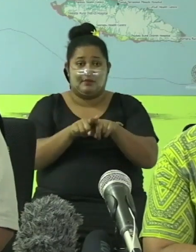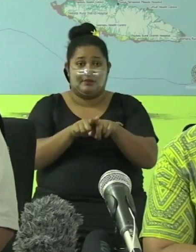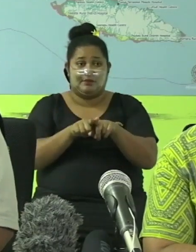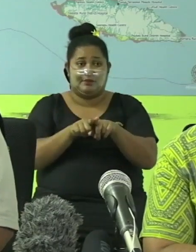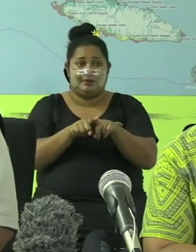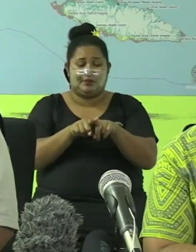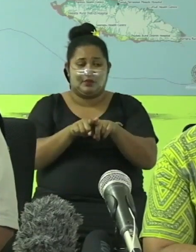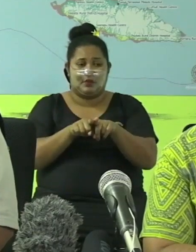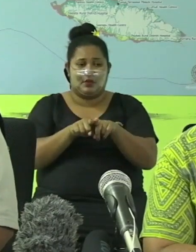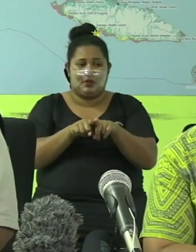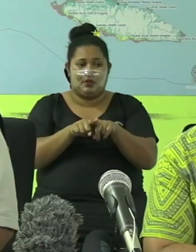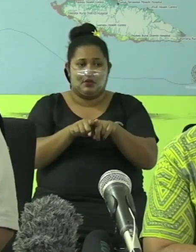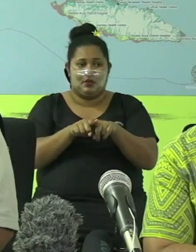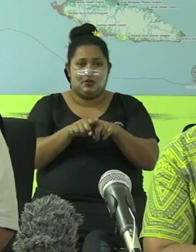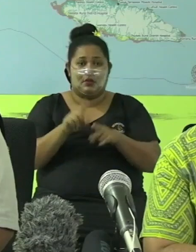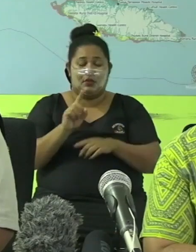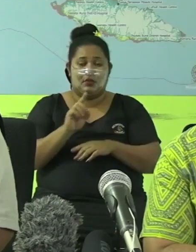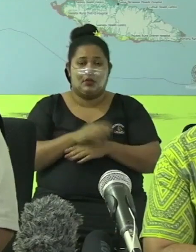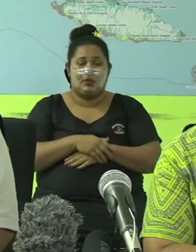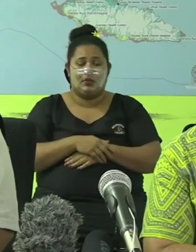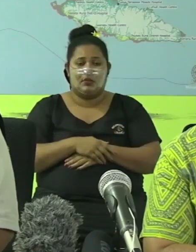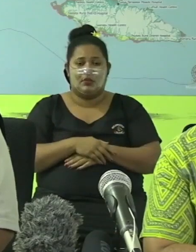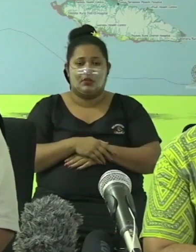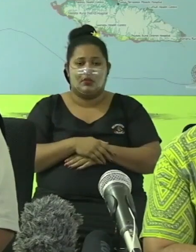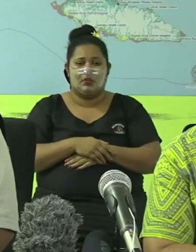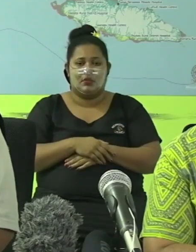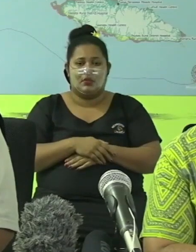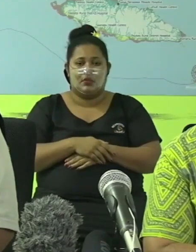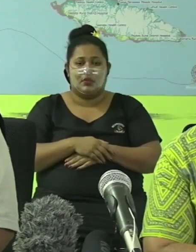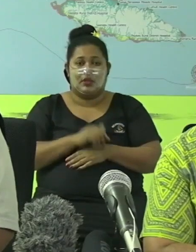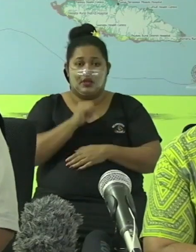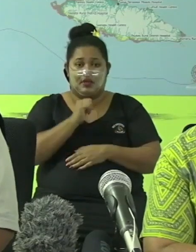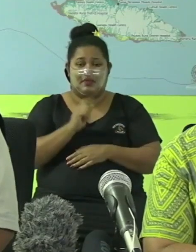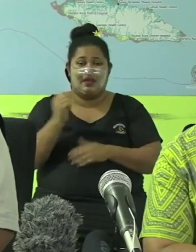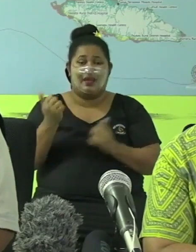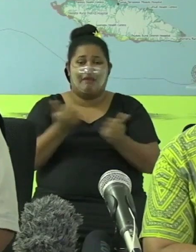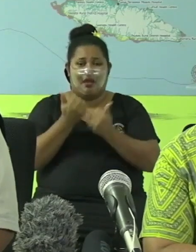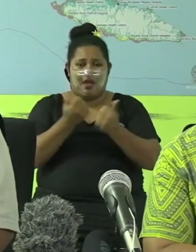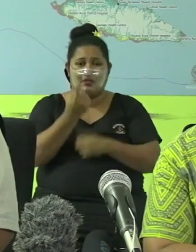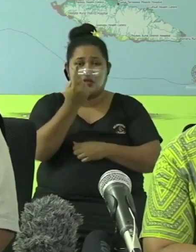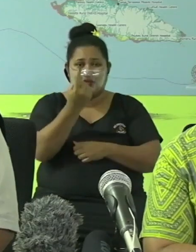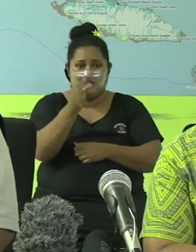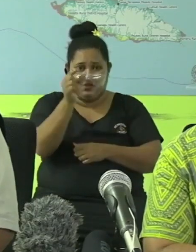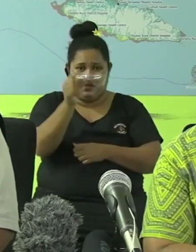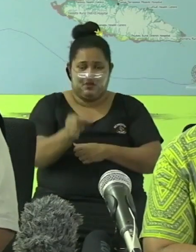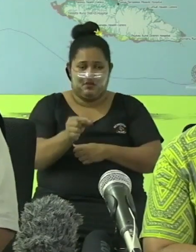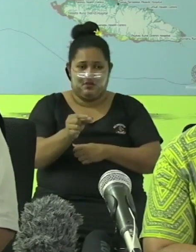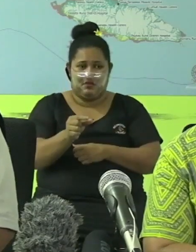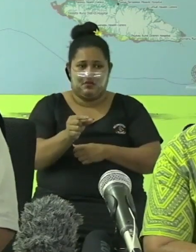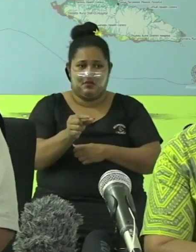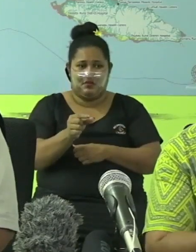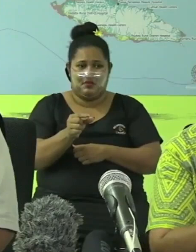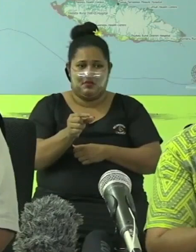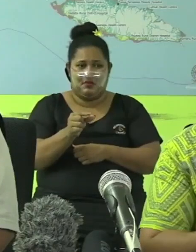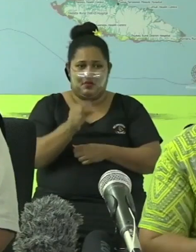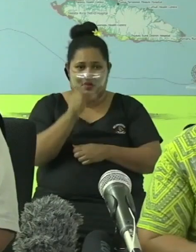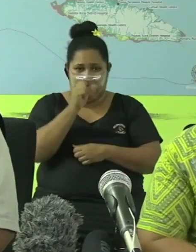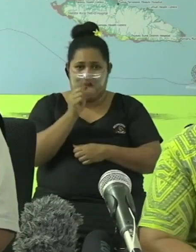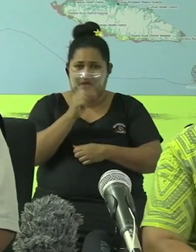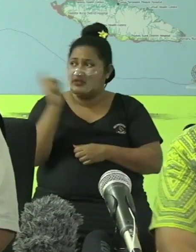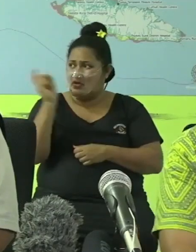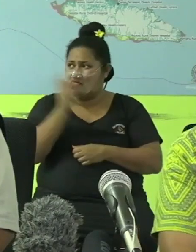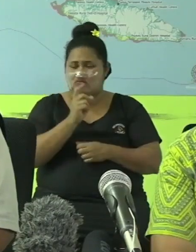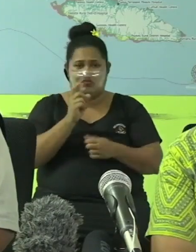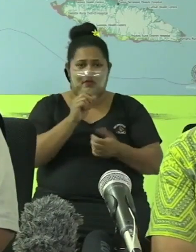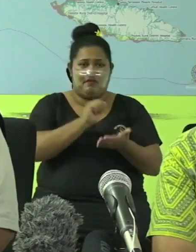le tulaga lenei ia lava se to'atasi o le aiga e aga'i mai e fai le